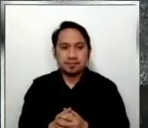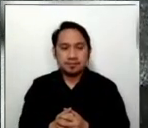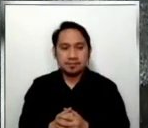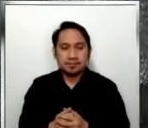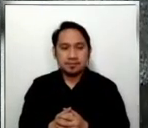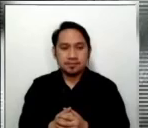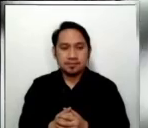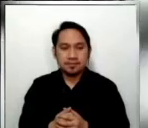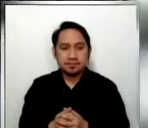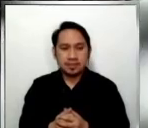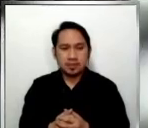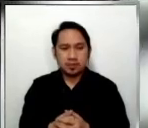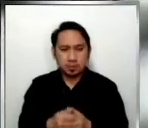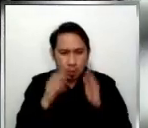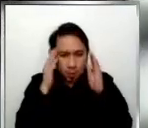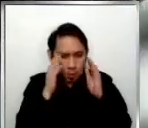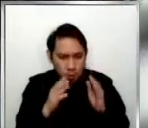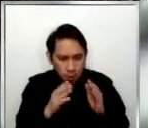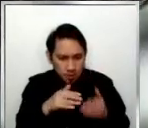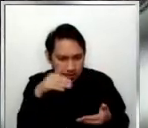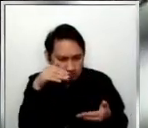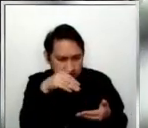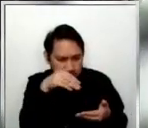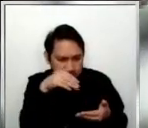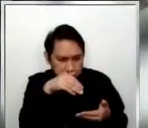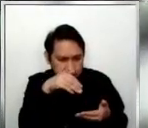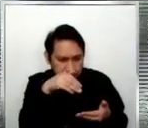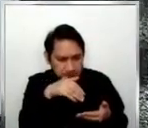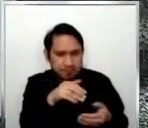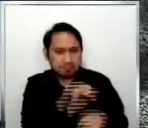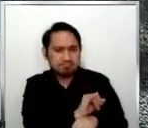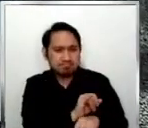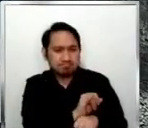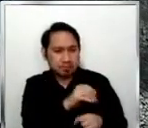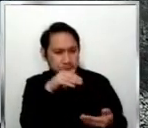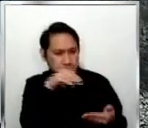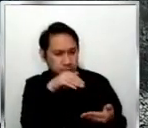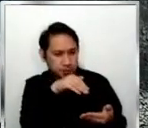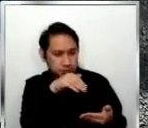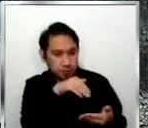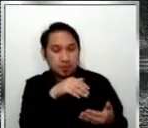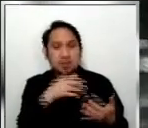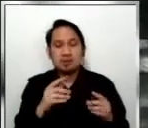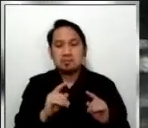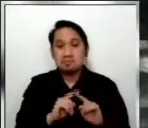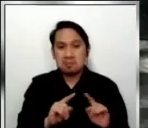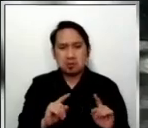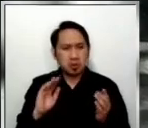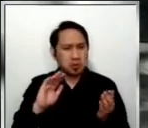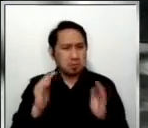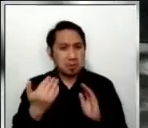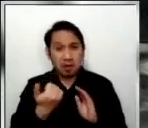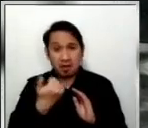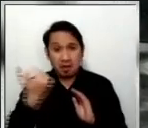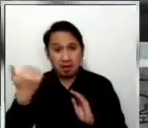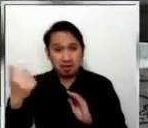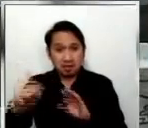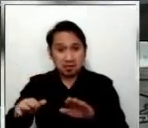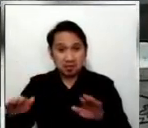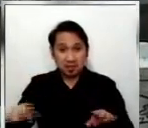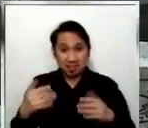Sub-sub sa pag-aaral ang 7 taong gulang na si Micah Kate Lopez. Pero di tulad ng ibang bata, ang kanyang classroom